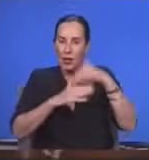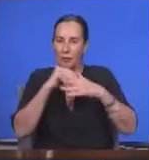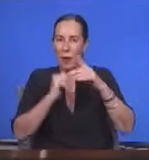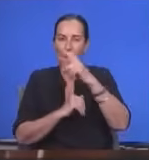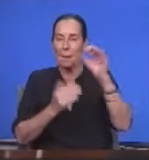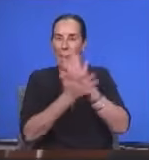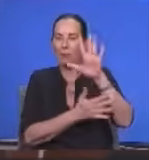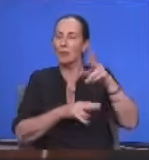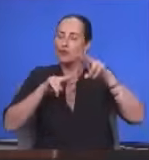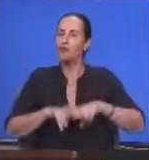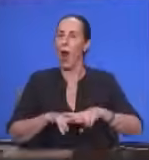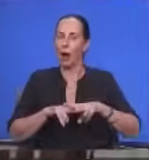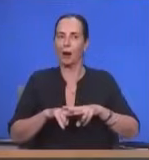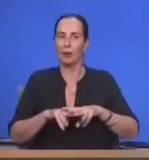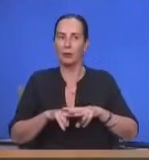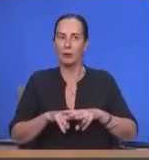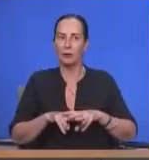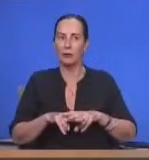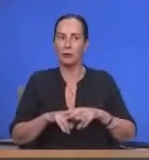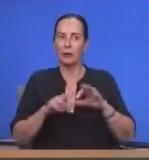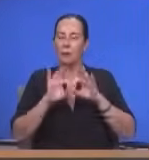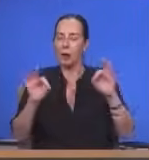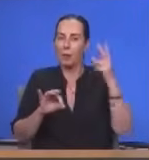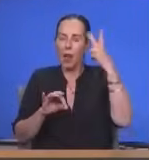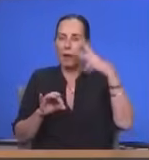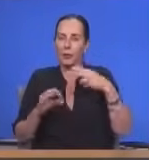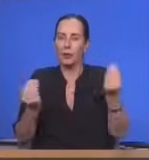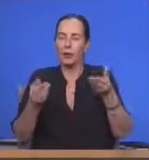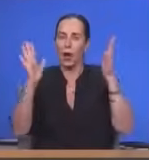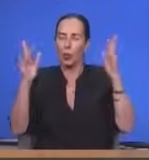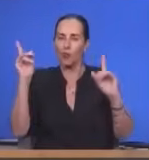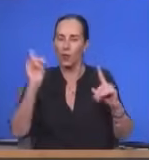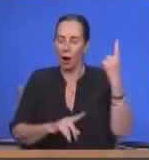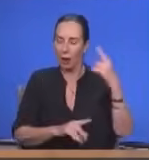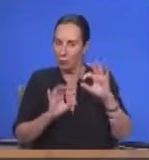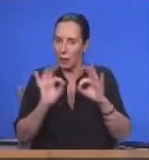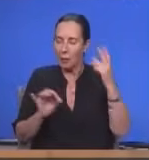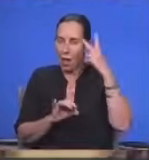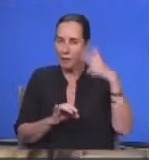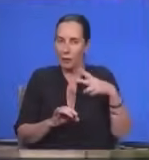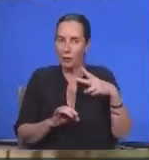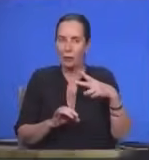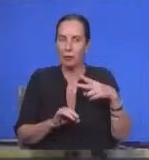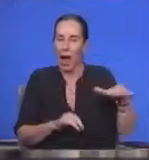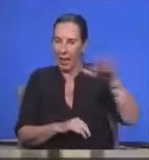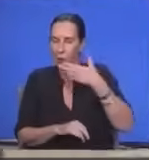, עדיין עומד על תילו. משעה לשעה, אנחנו מתחילים להבין את ממדי האסון שאירע כאן. המלאח